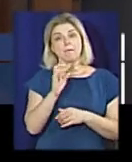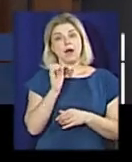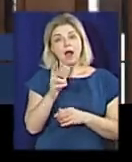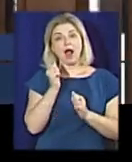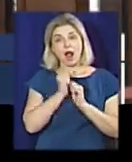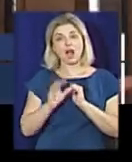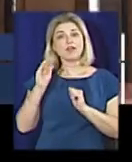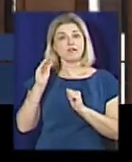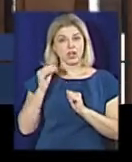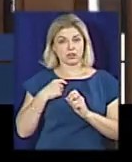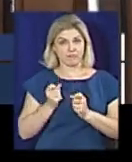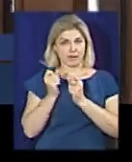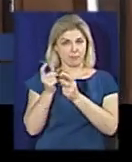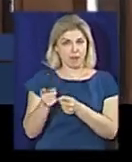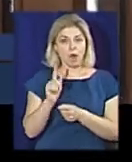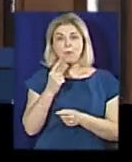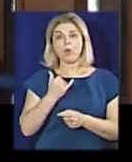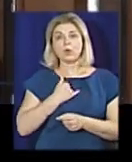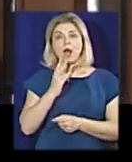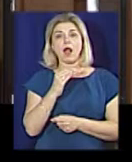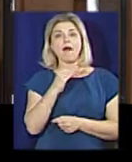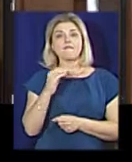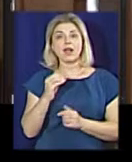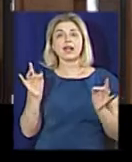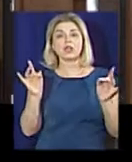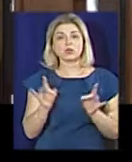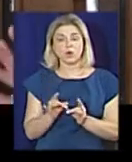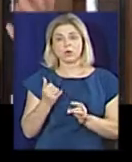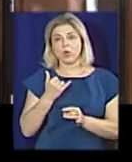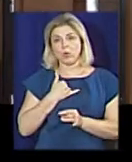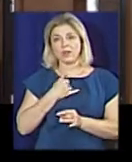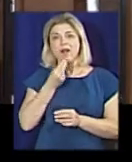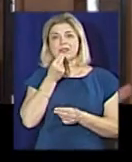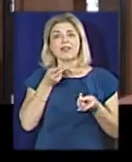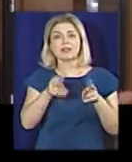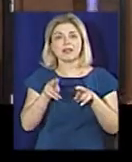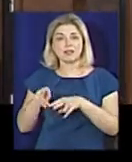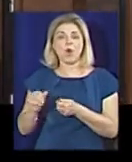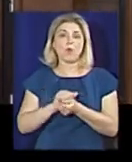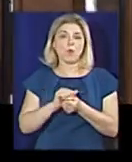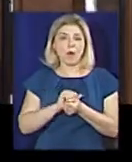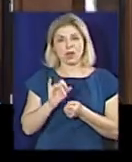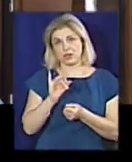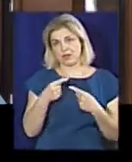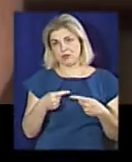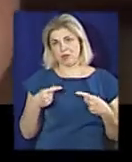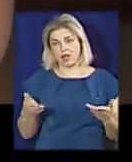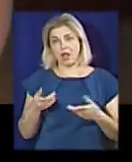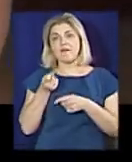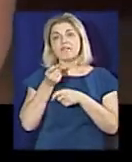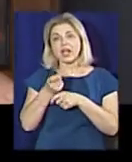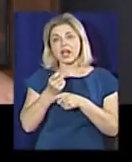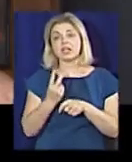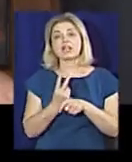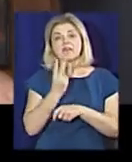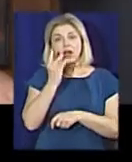кожного вечора. Так як у нас заклад кафе-ресторан, то у нас в основному недоїдки, якісь бумажки і тому подібне. Викидаємо десь